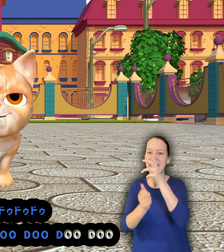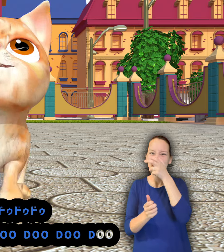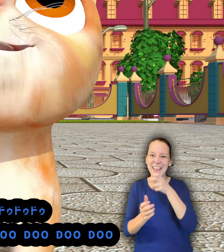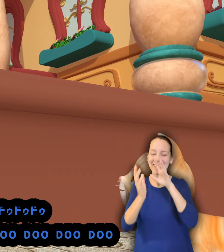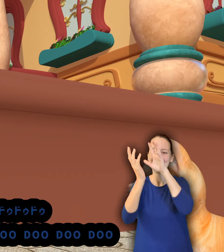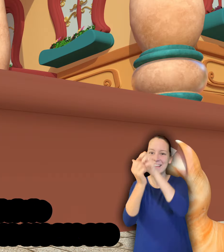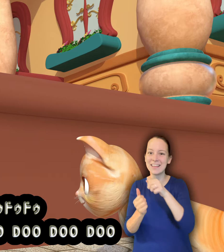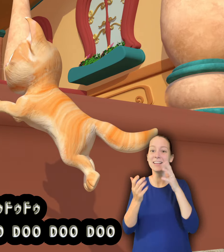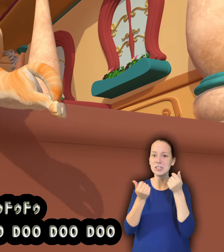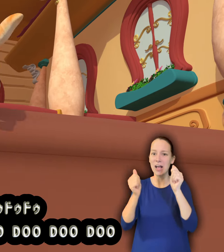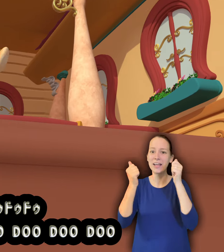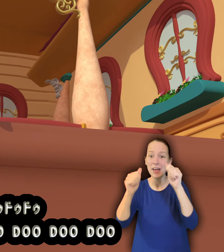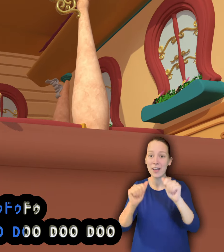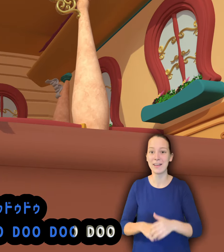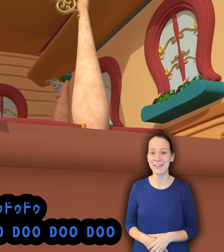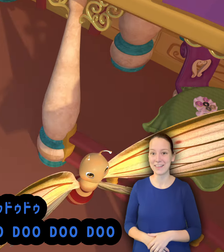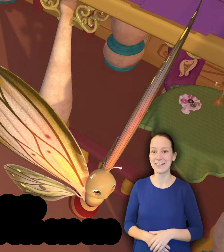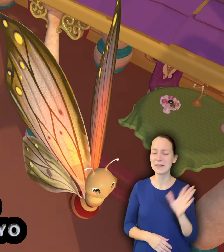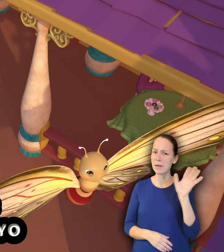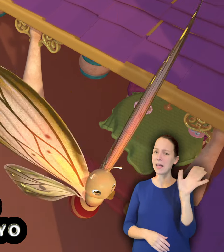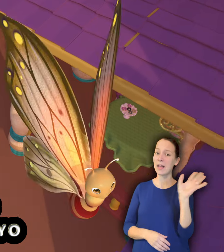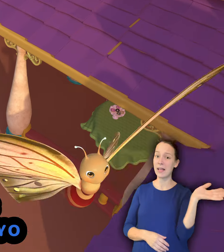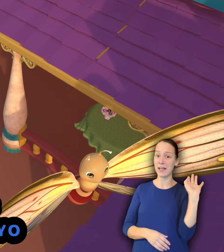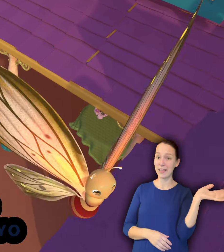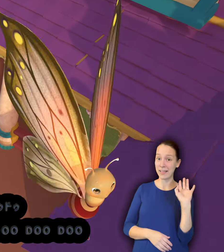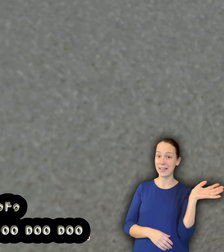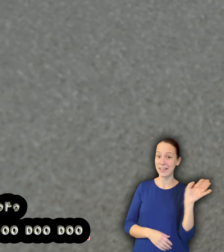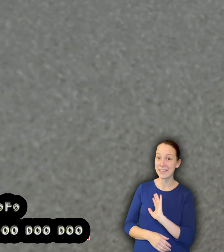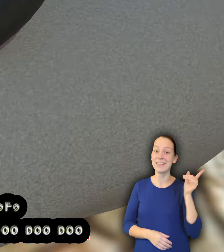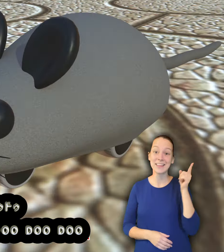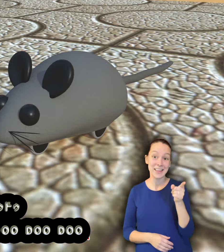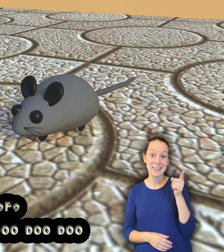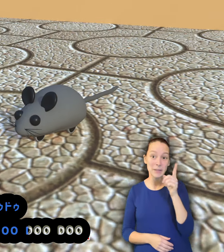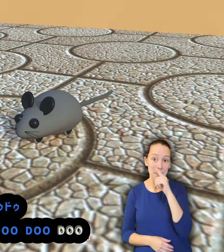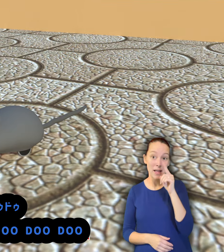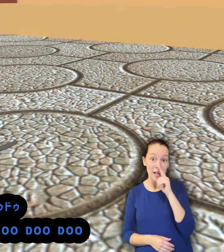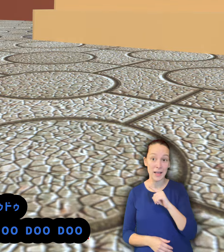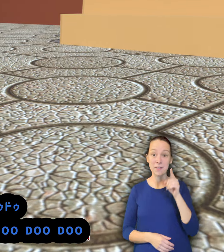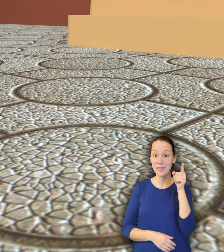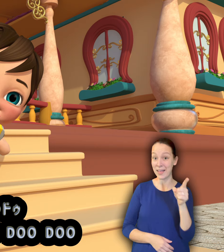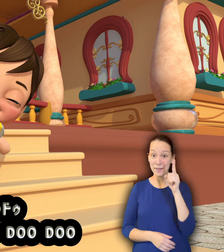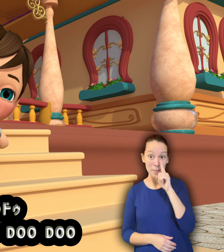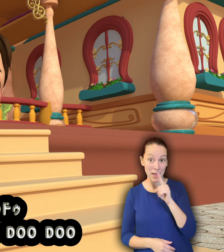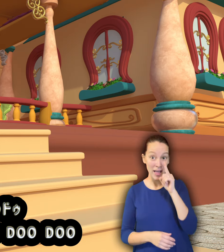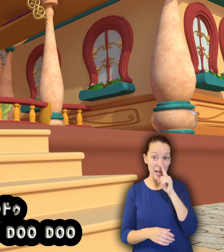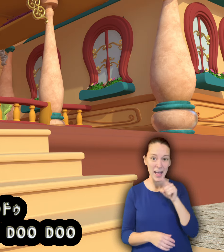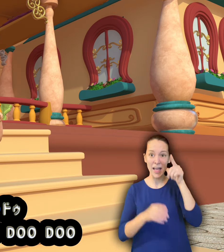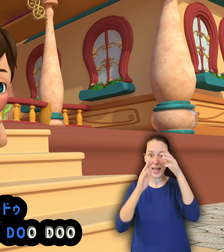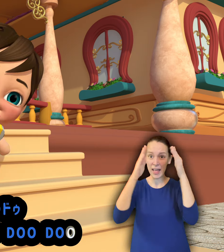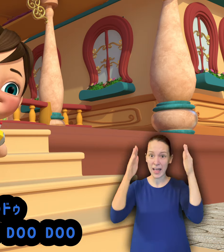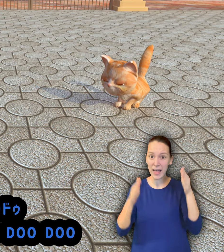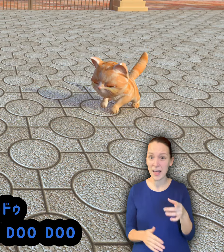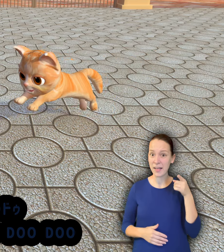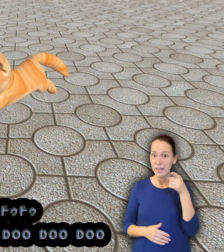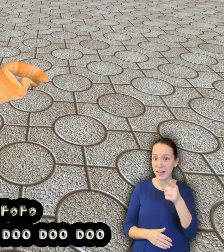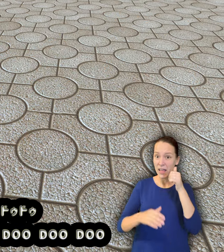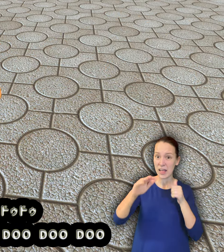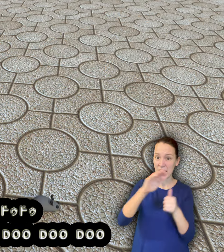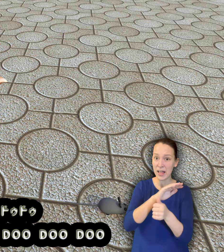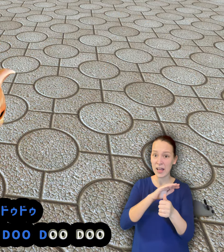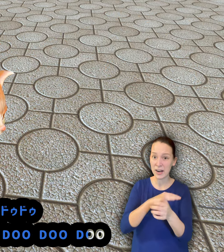みよう遠に飛んでるよネズミがいる